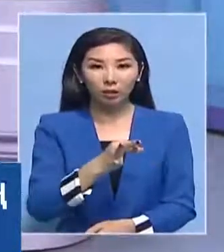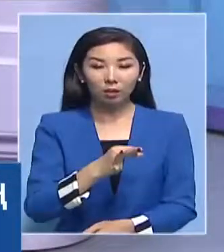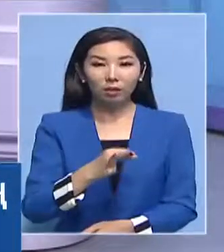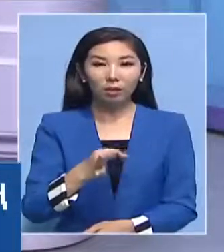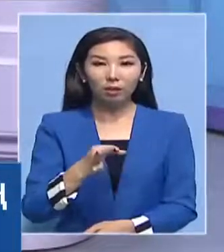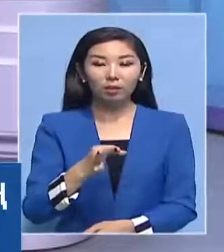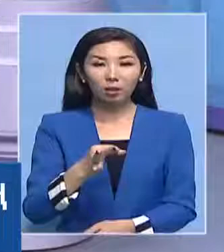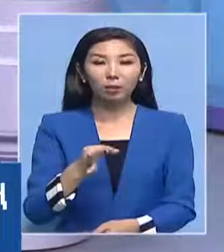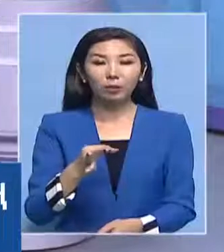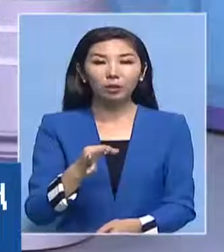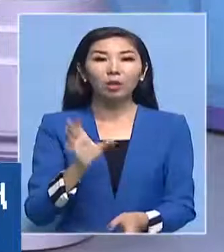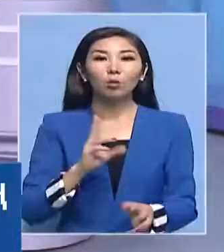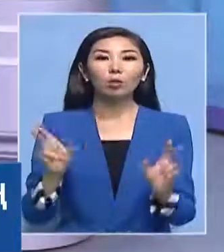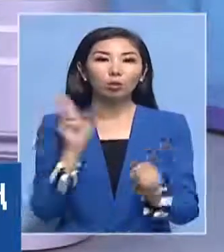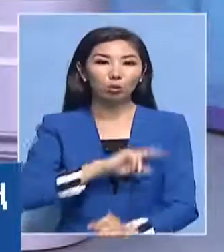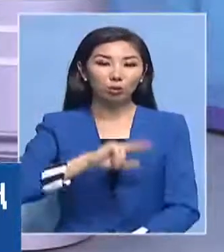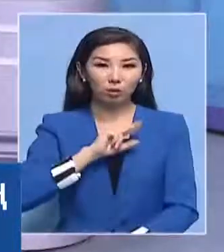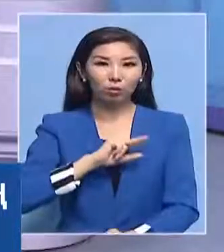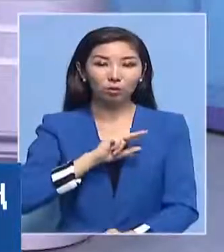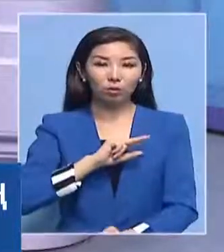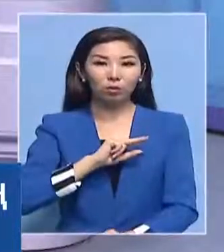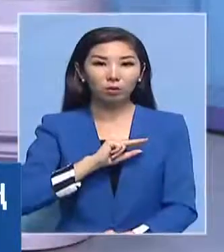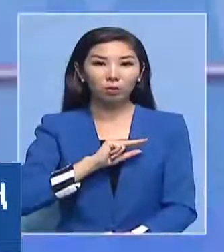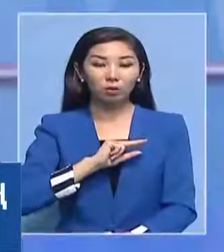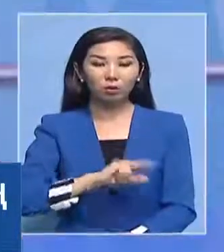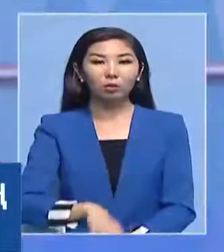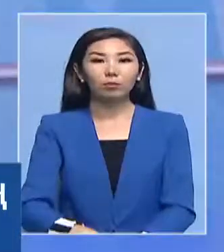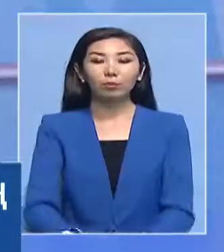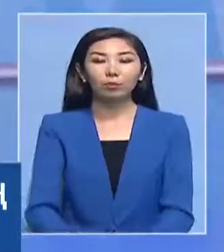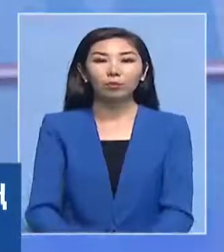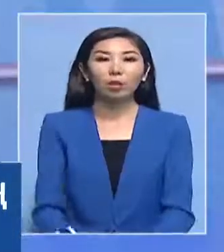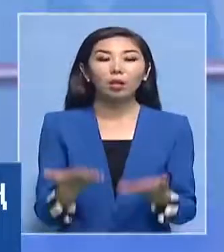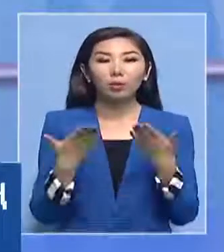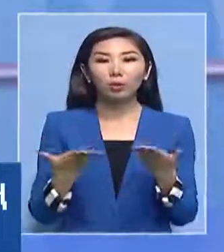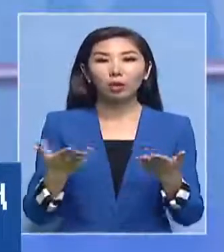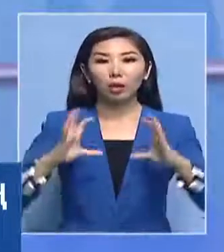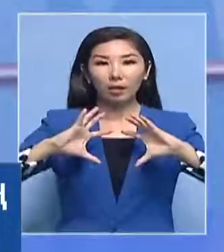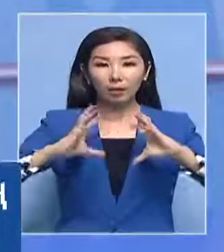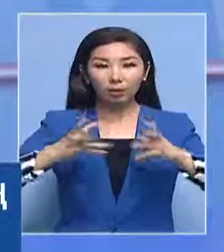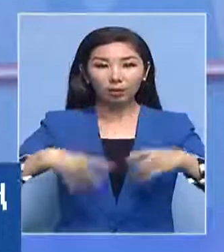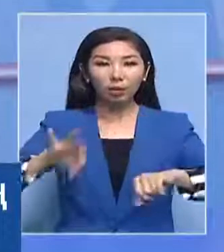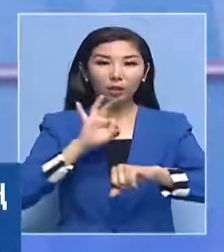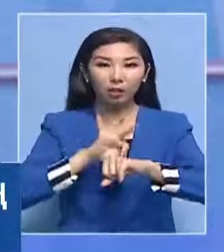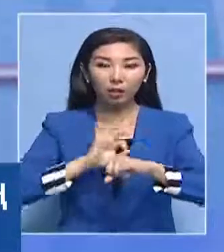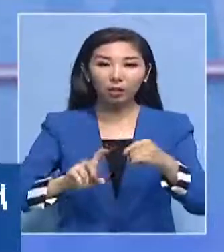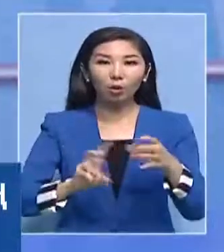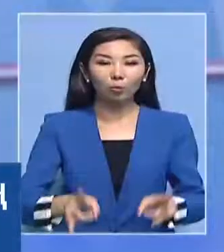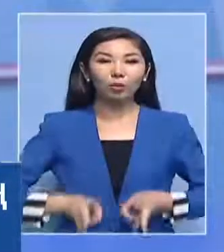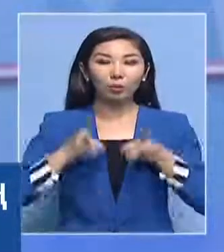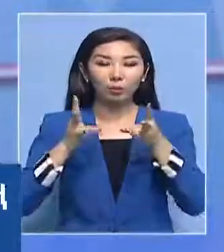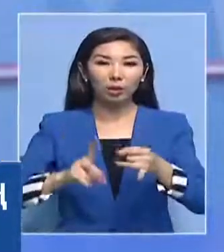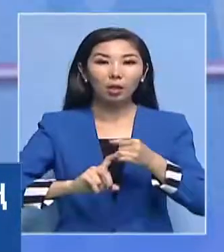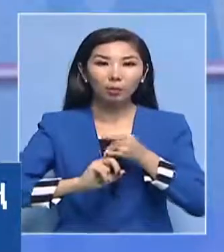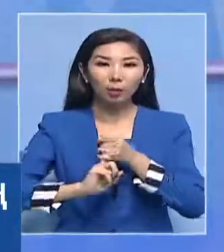меморандумдарының арқасында осылай жұмыста енеді. Енді қазір бүкіл әлемді жайлаған